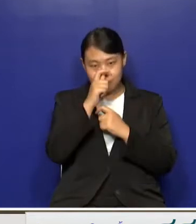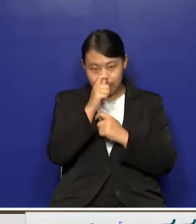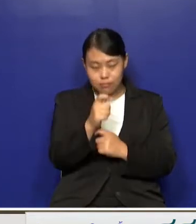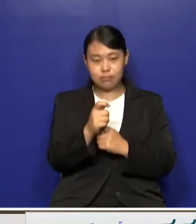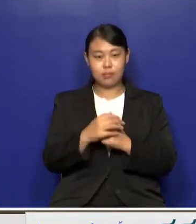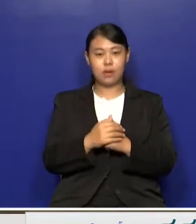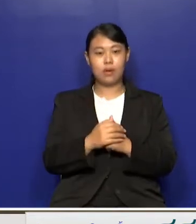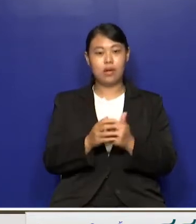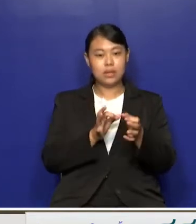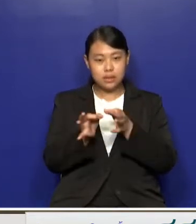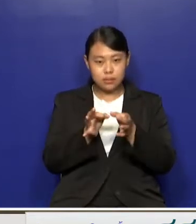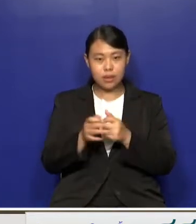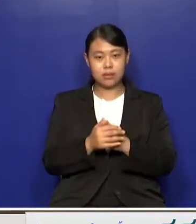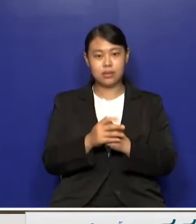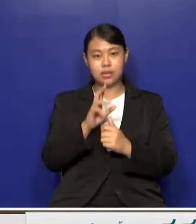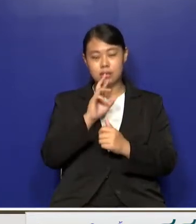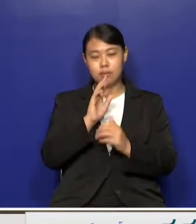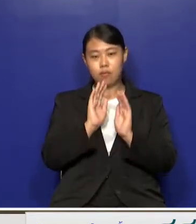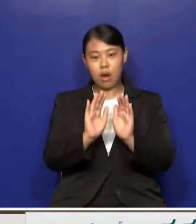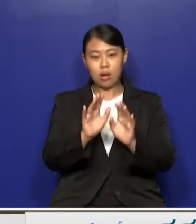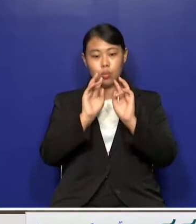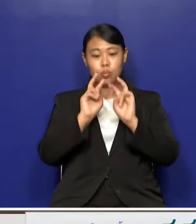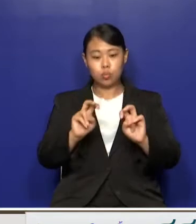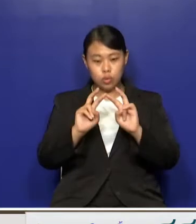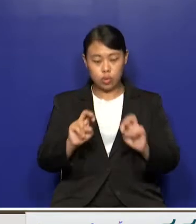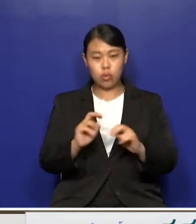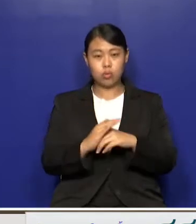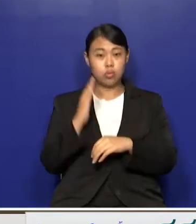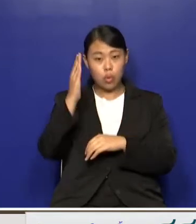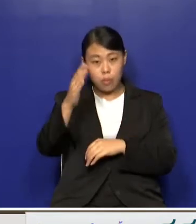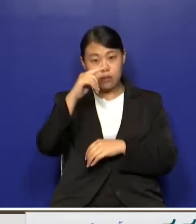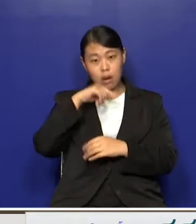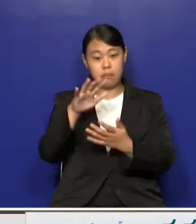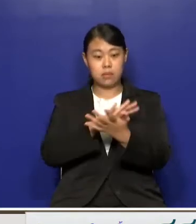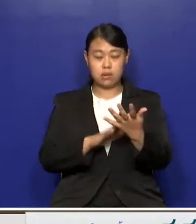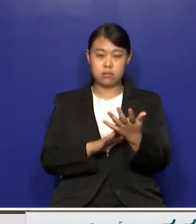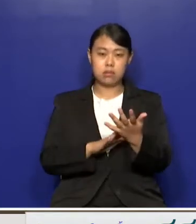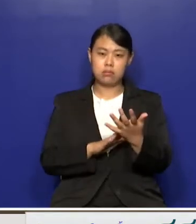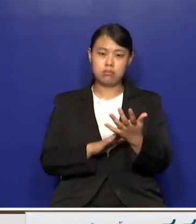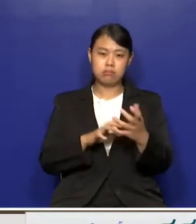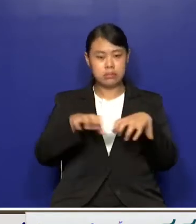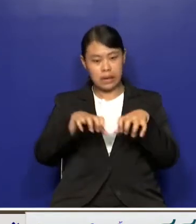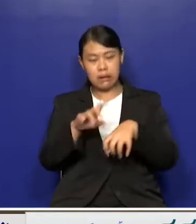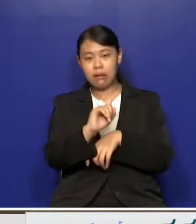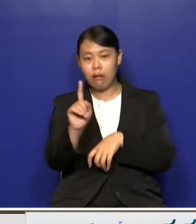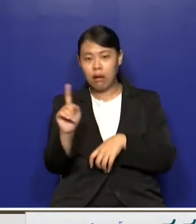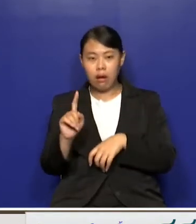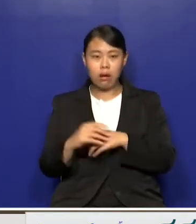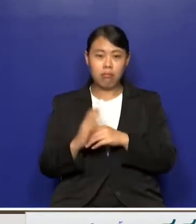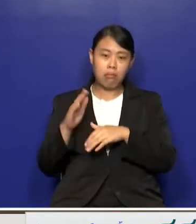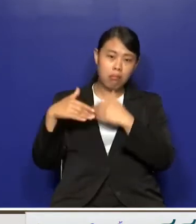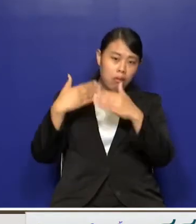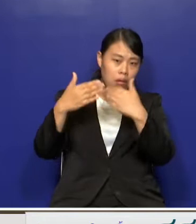อยากให้ทานวิ sunset Er ว่าต่อไปนี้ประเทศชาติจะอยู่อย่างไรจะบริหารประเทศไปได้อย่างไร